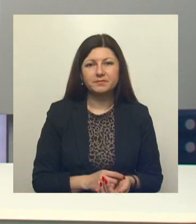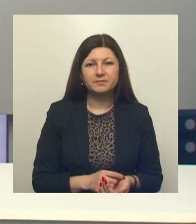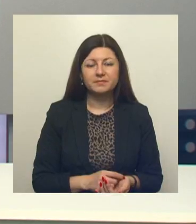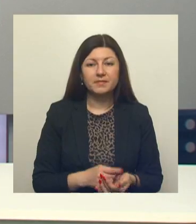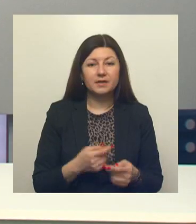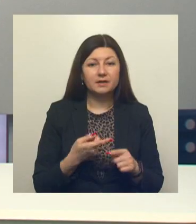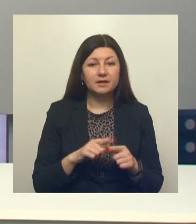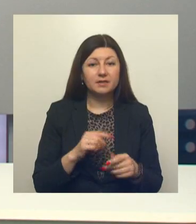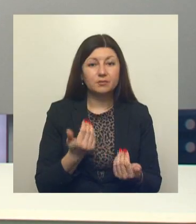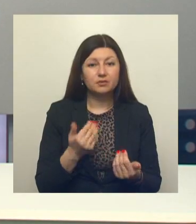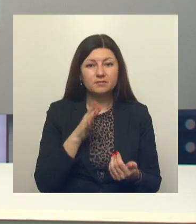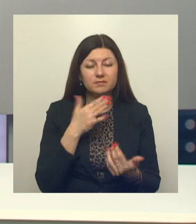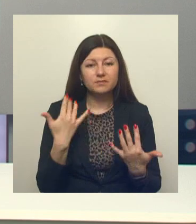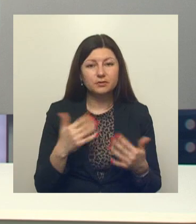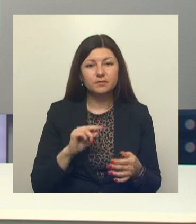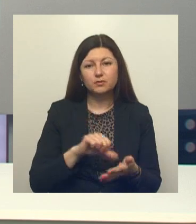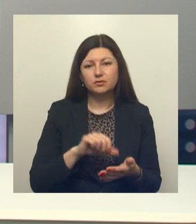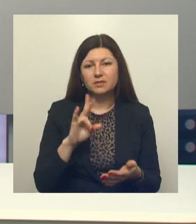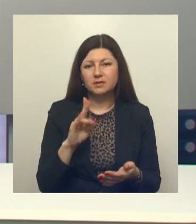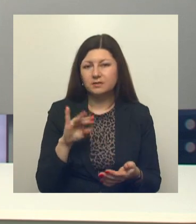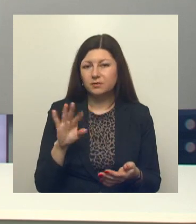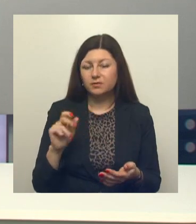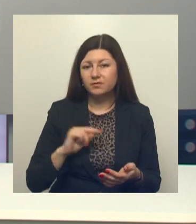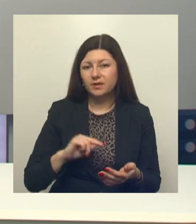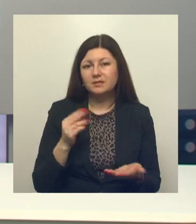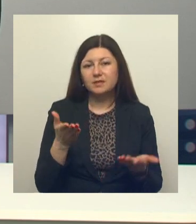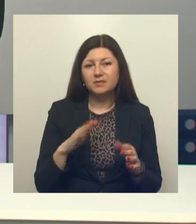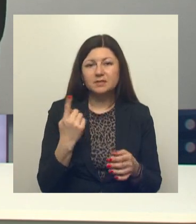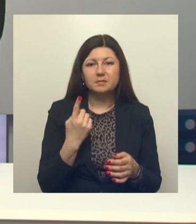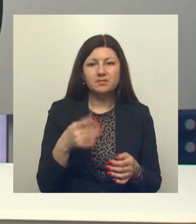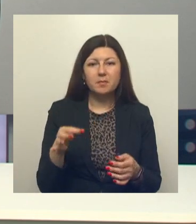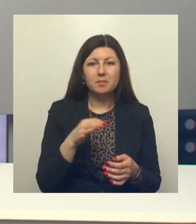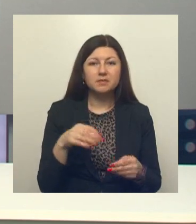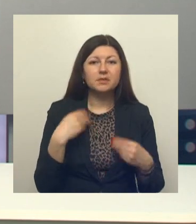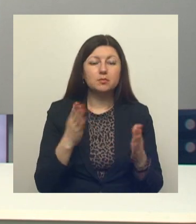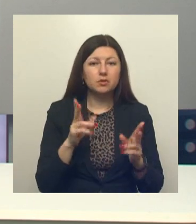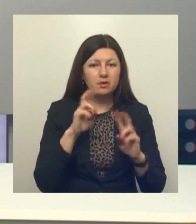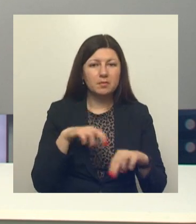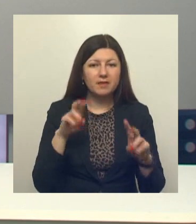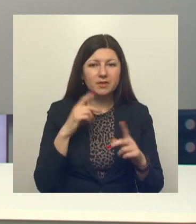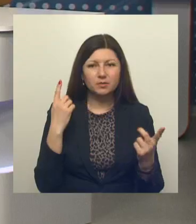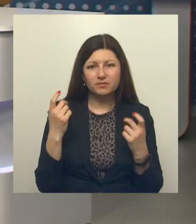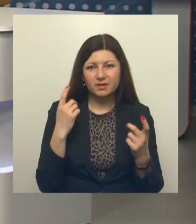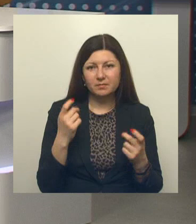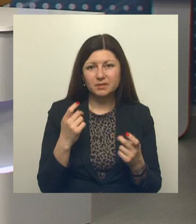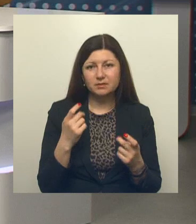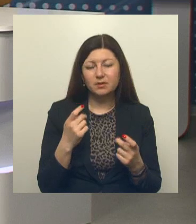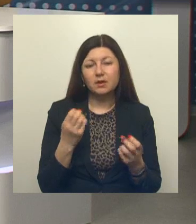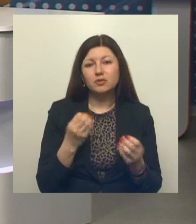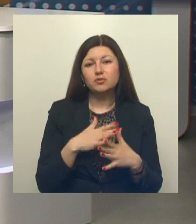К этому часу все. В студии работала Наталья Титова. Оставайтесь первым областным. Мы даем только проверенную информацию.